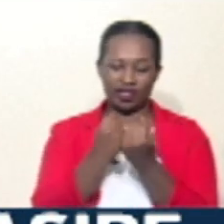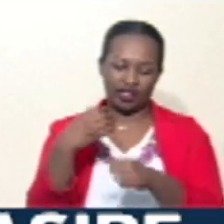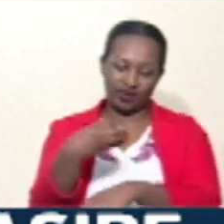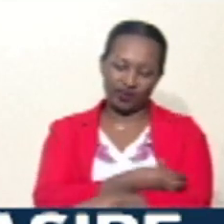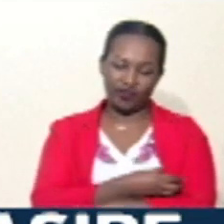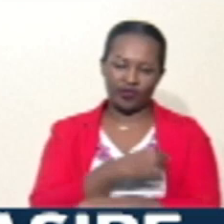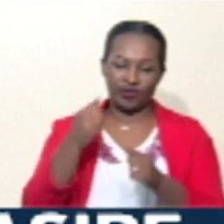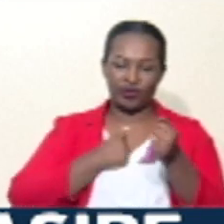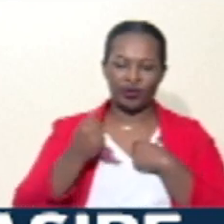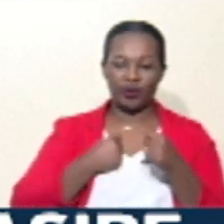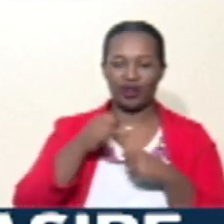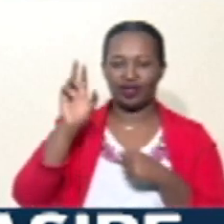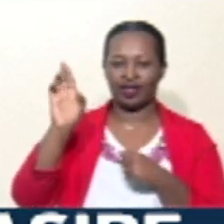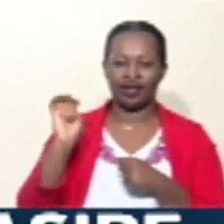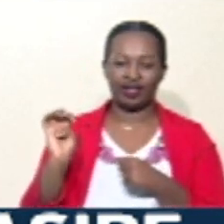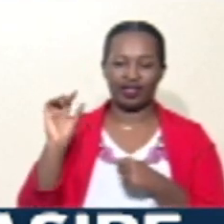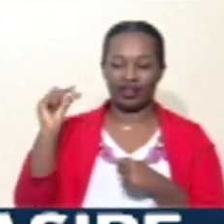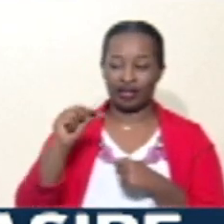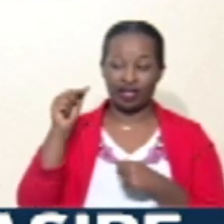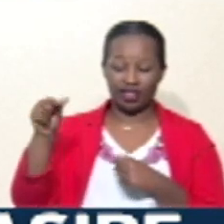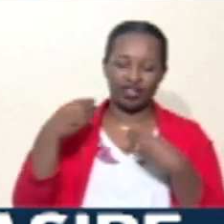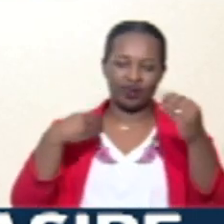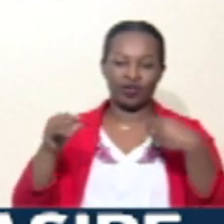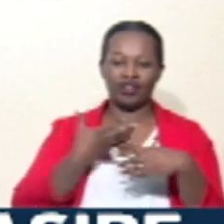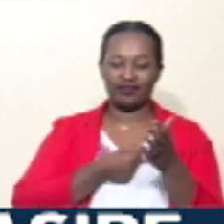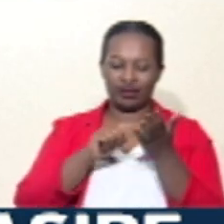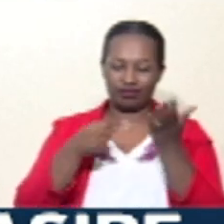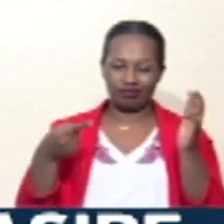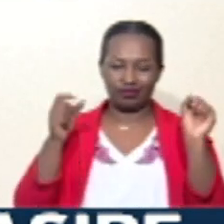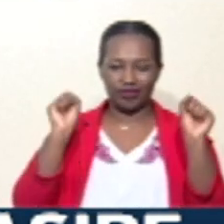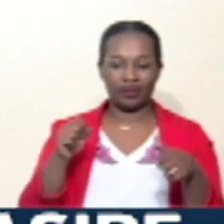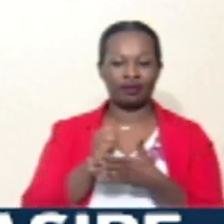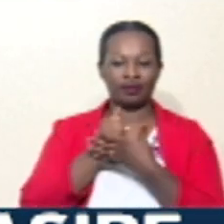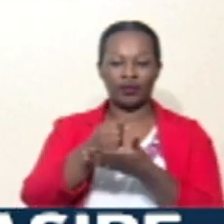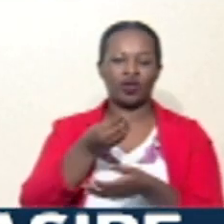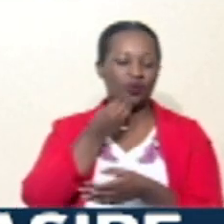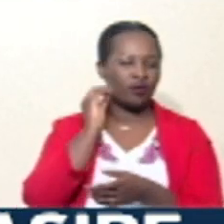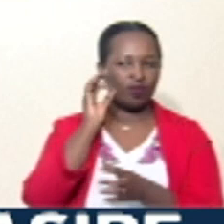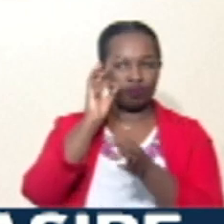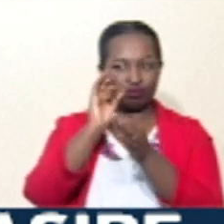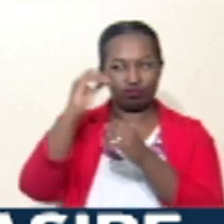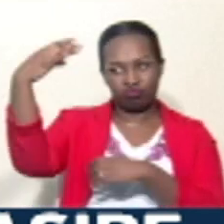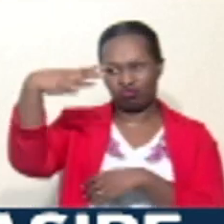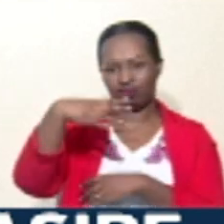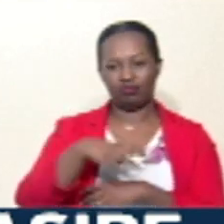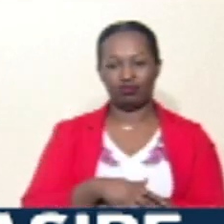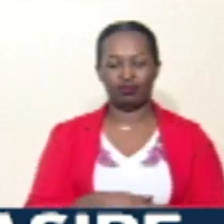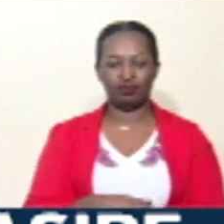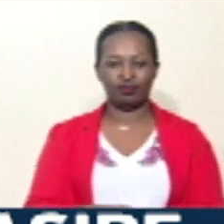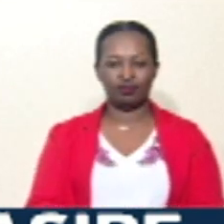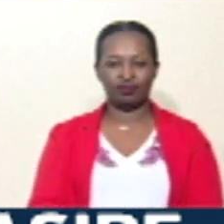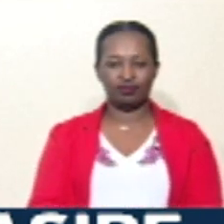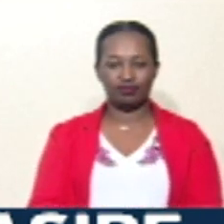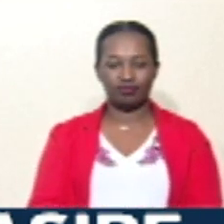Rwanda REG, ku buryo iki gikoresho gifite ikoranabuhanga ryafasha ingo mu gucanirwa. If you're interested, you've got